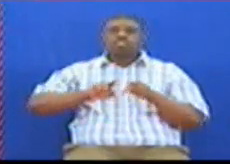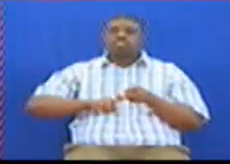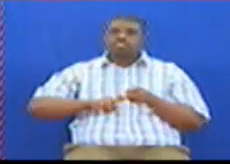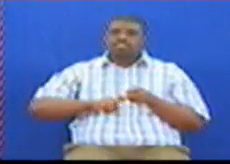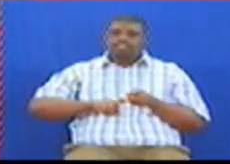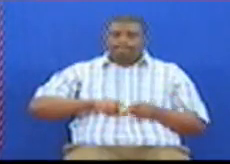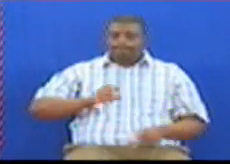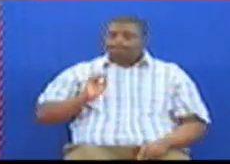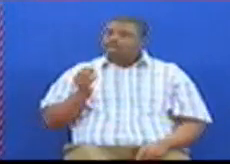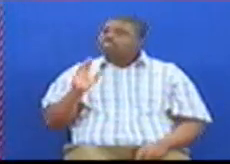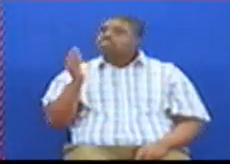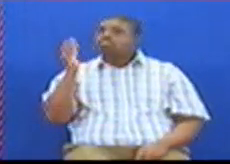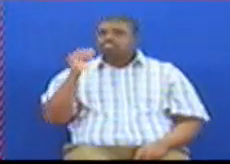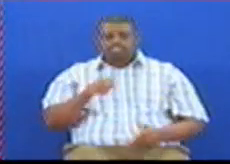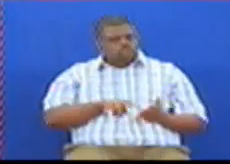mpaka najikaribia.